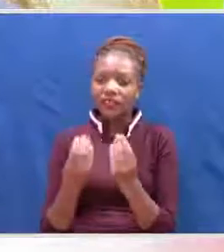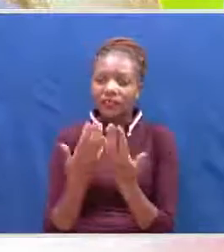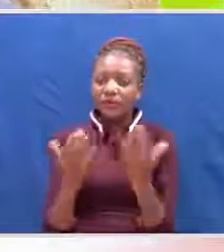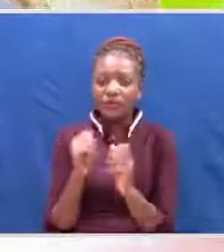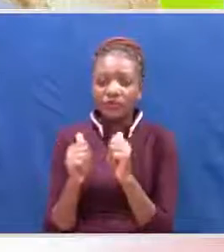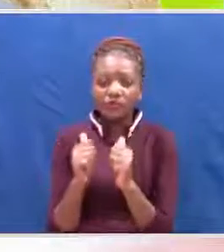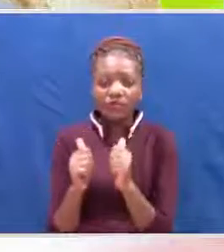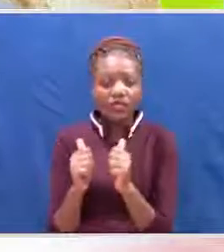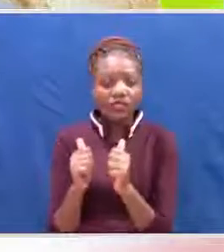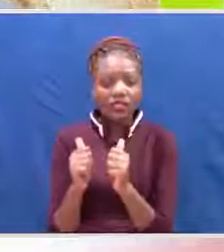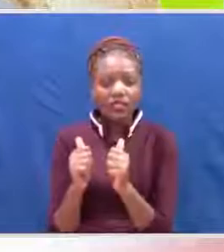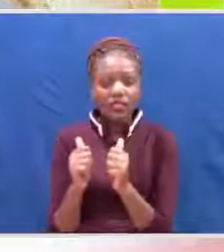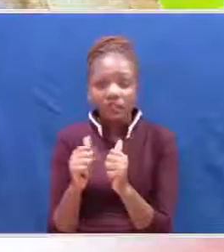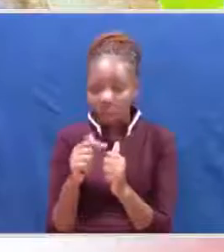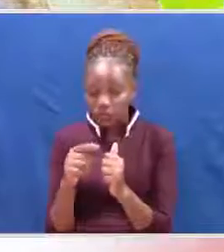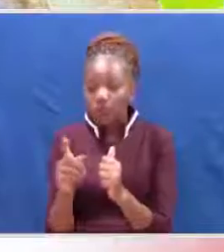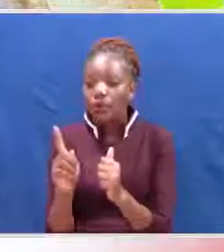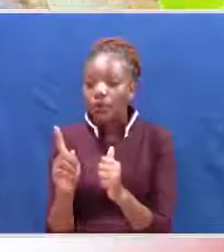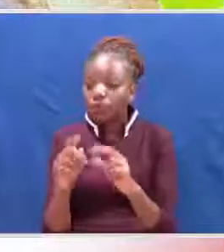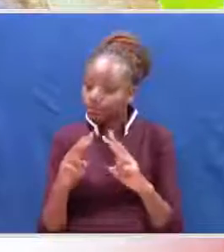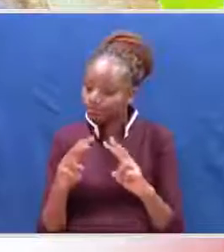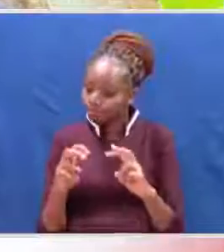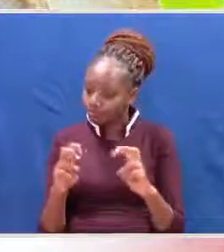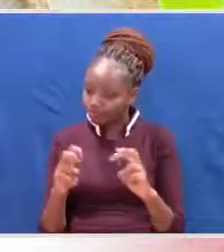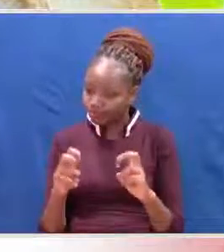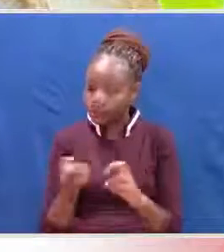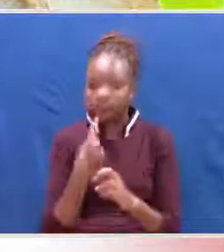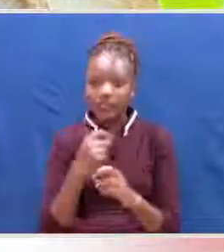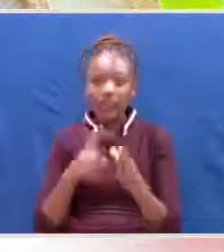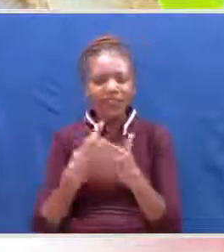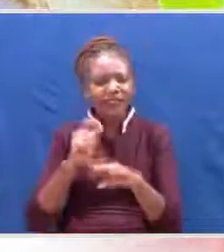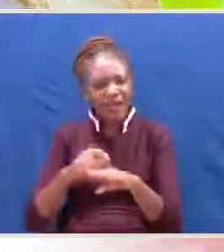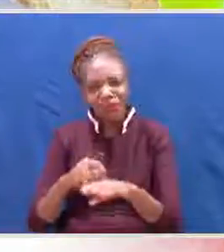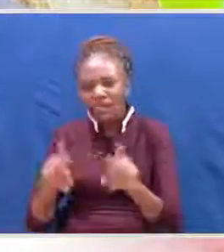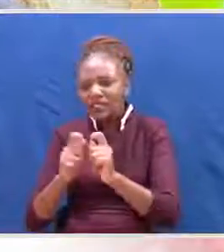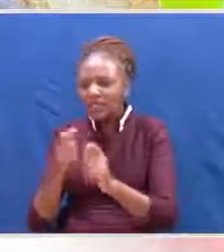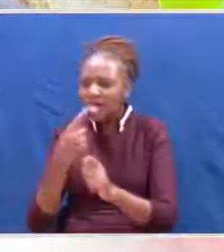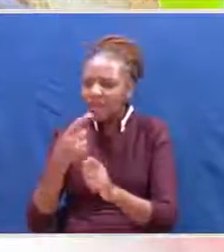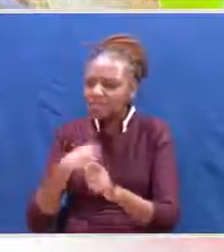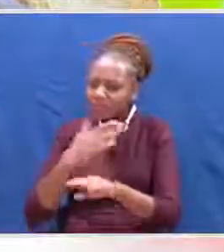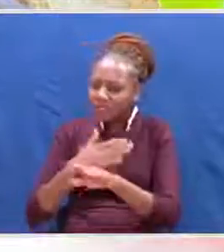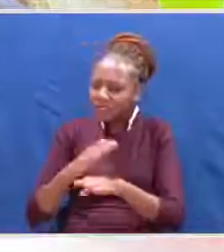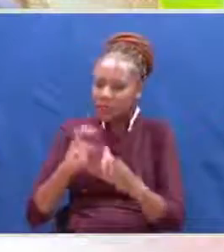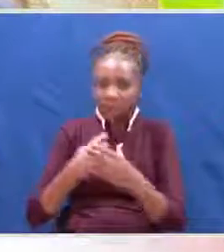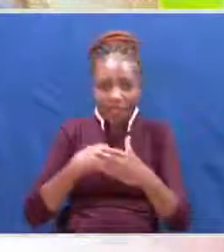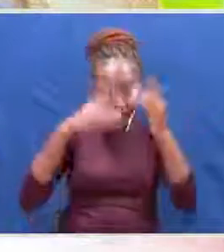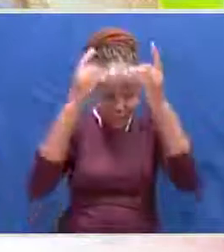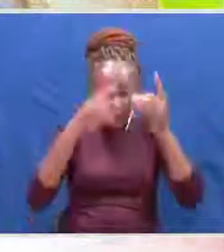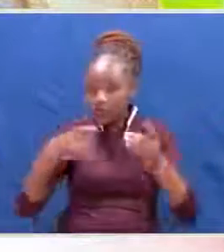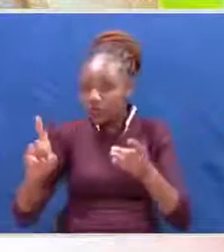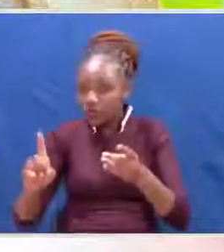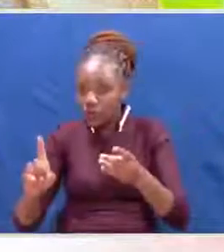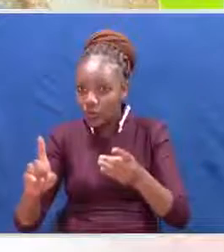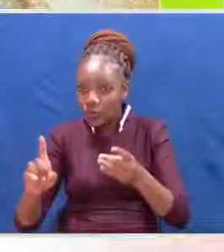heri usikio, vile niliambiwa hiyo pesa bado ina delay, nikaona ni better mimi mwenyewe ni nijipeleke pale alafu nikuje ni